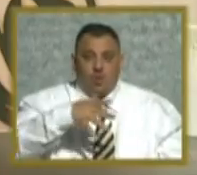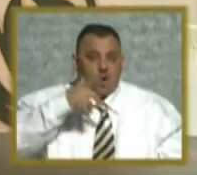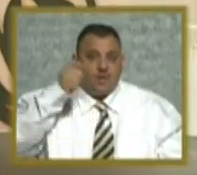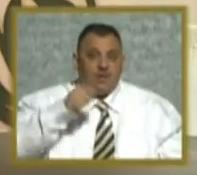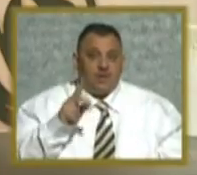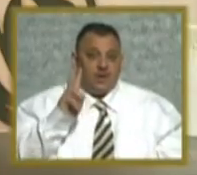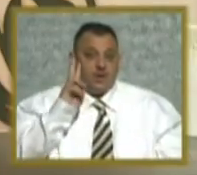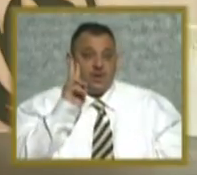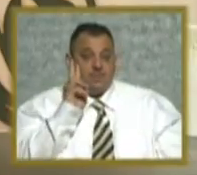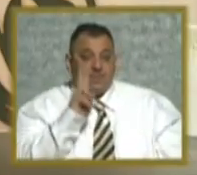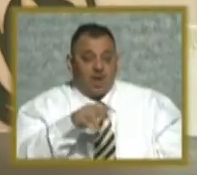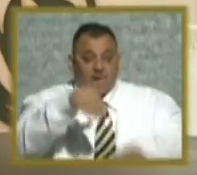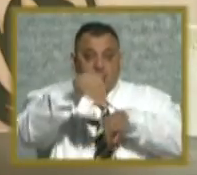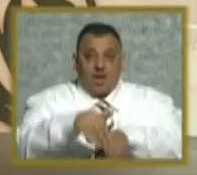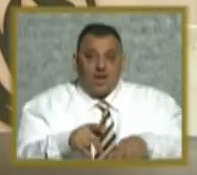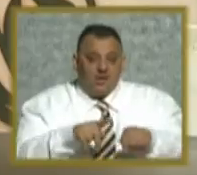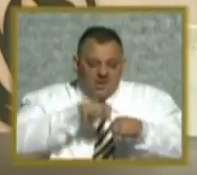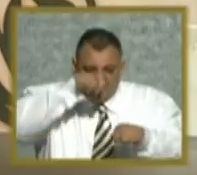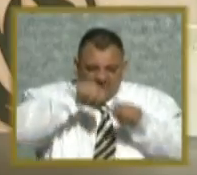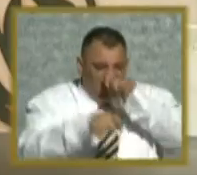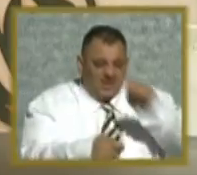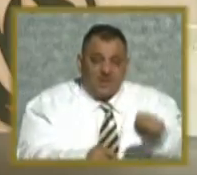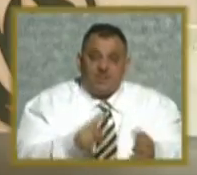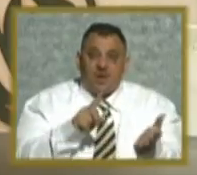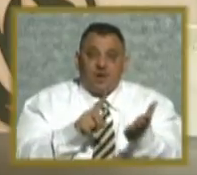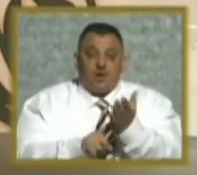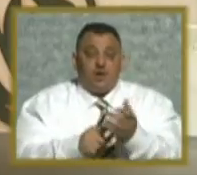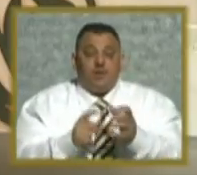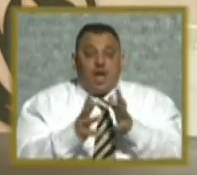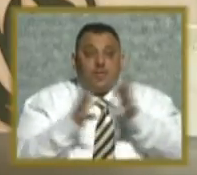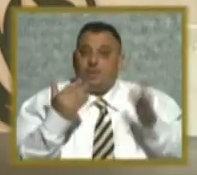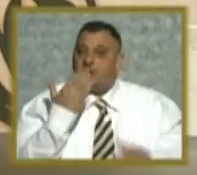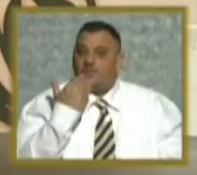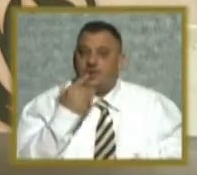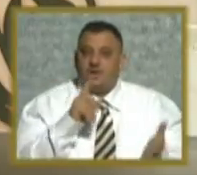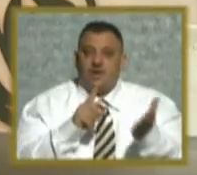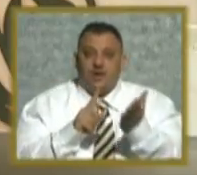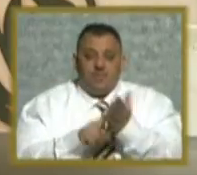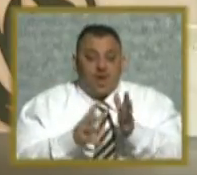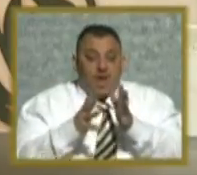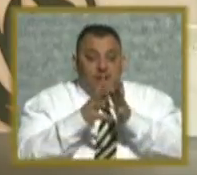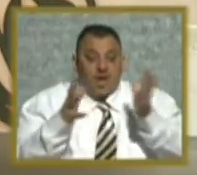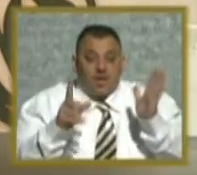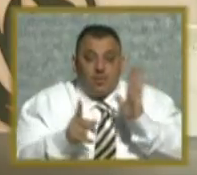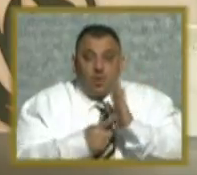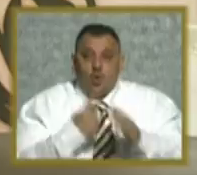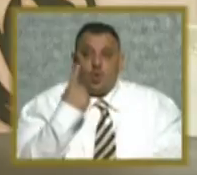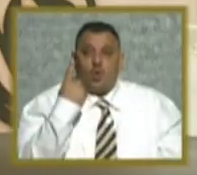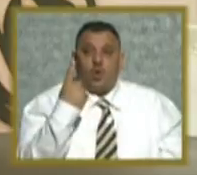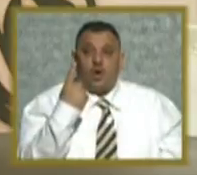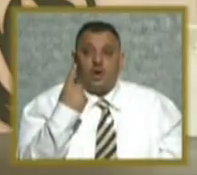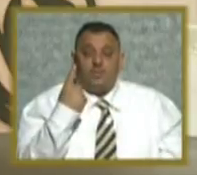لما مر بقبرين، قال إنهما ليعذبان وما يعذبان في كبير، بلى إنه كبير، أما أحدهما فكان